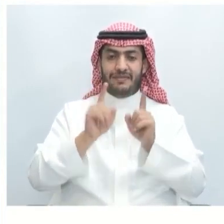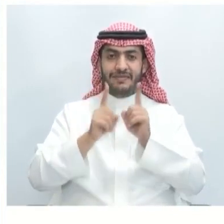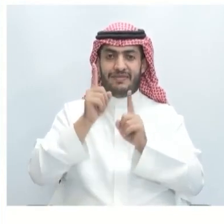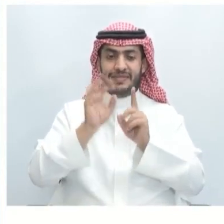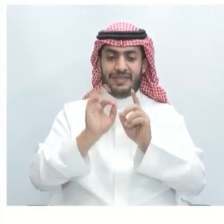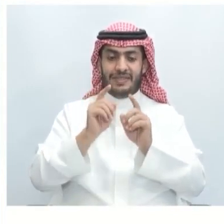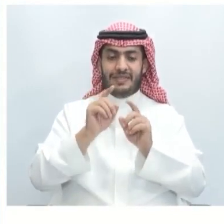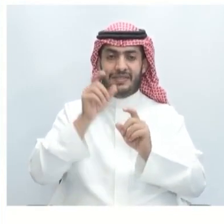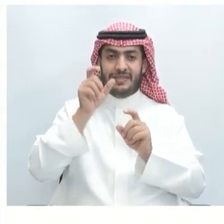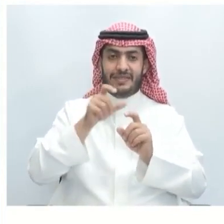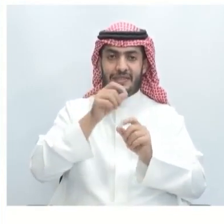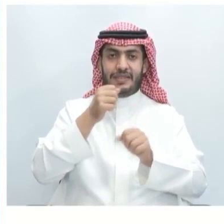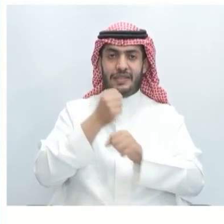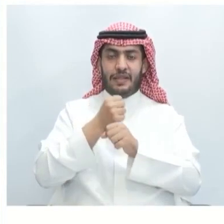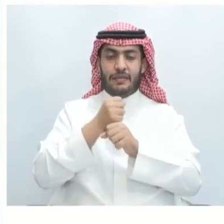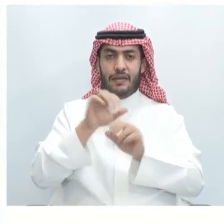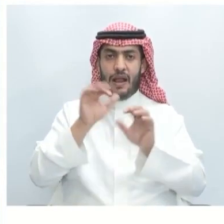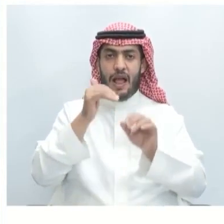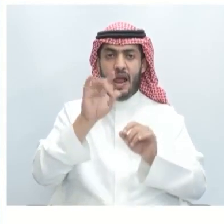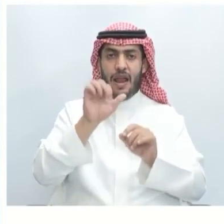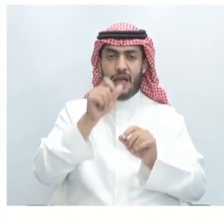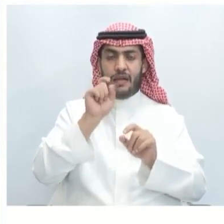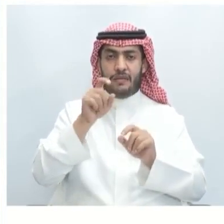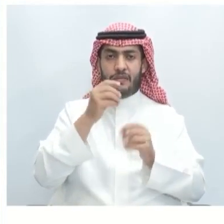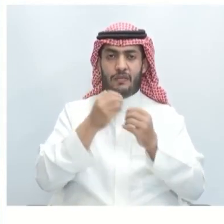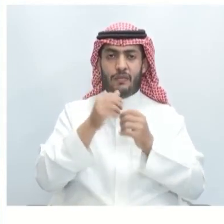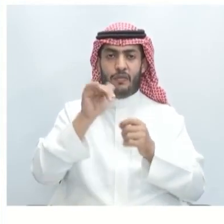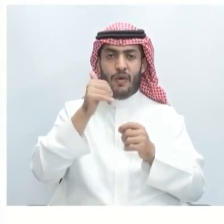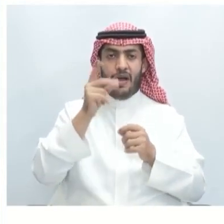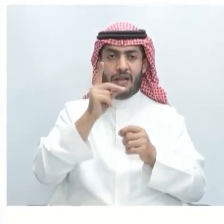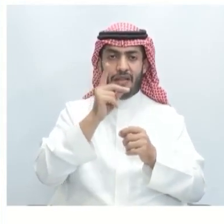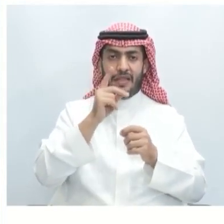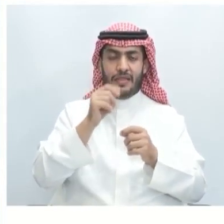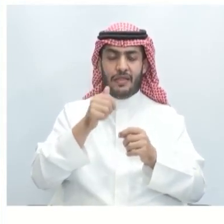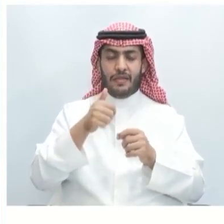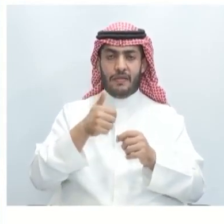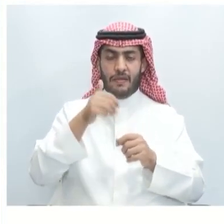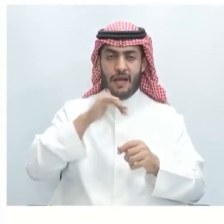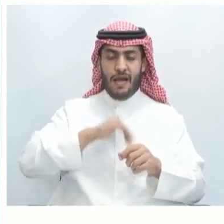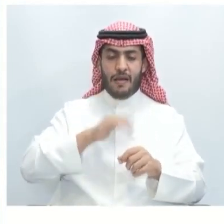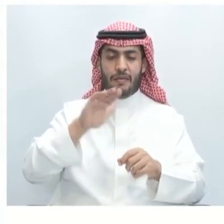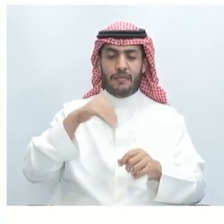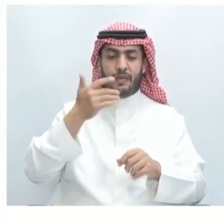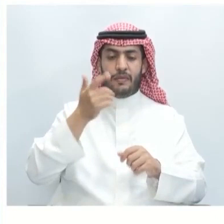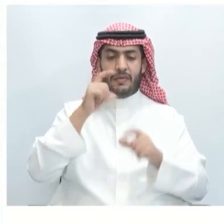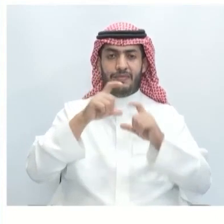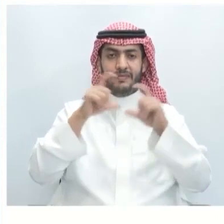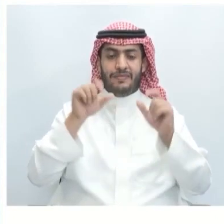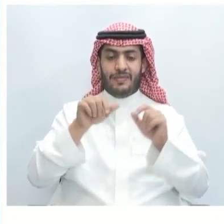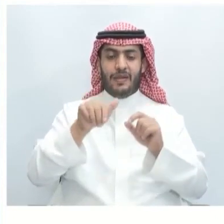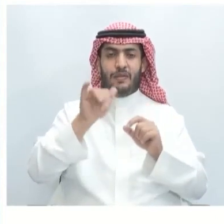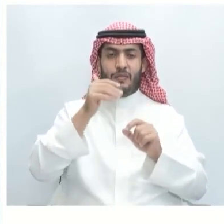خلال ايضا استخدام تحديد الخلايا ومن ثم نختار المخطط المرغوب به بعد ذلك سيعرض لدينا